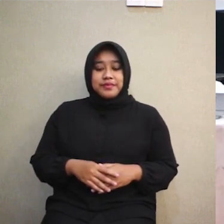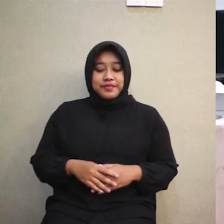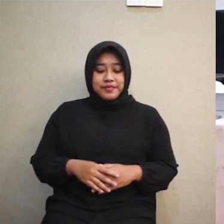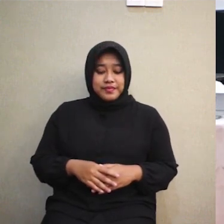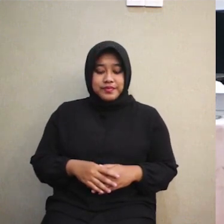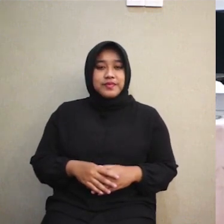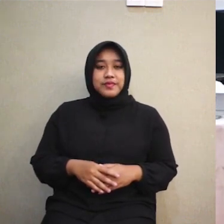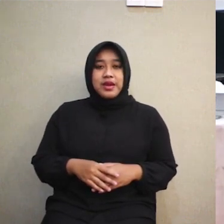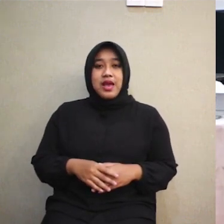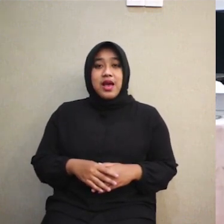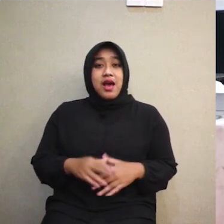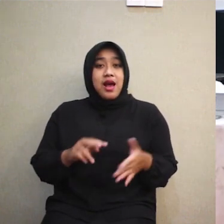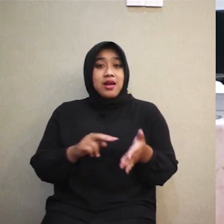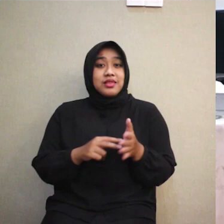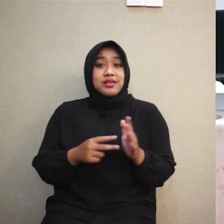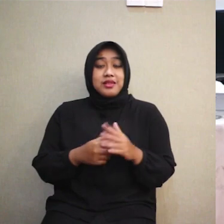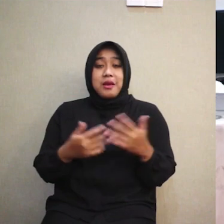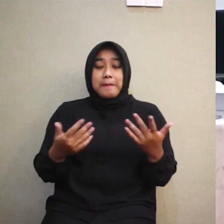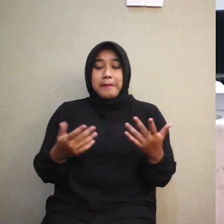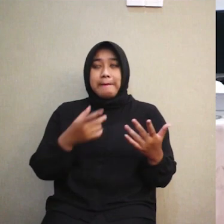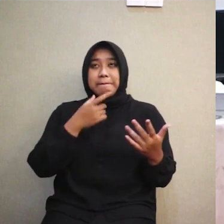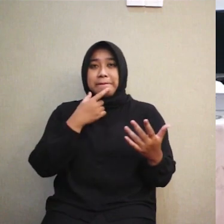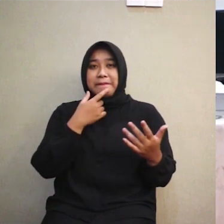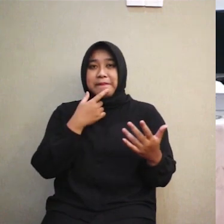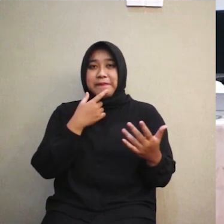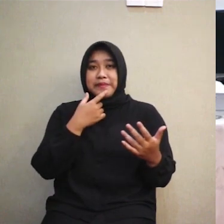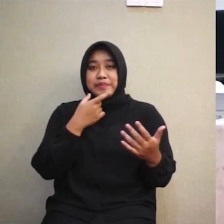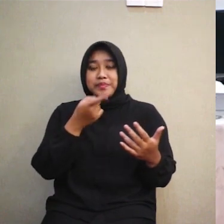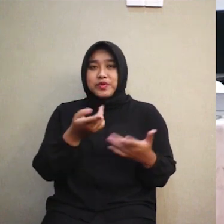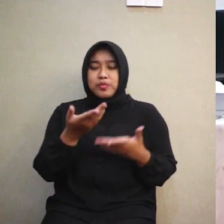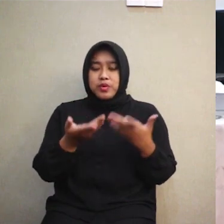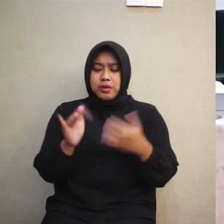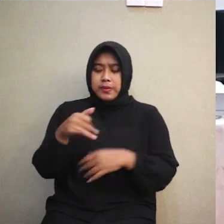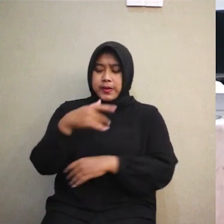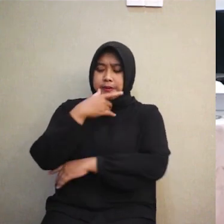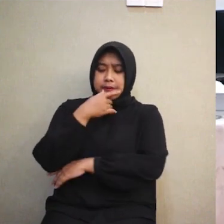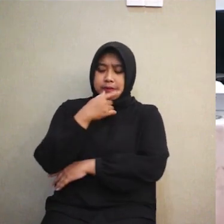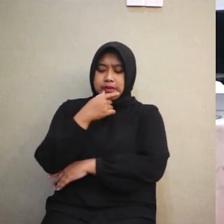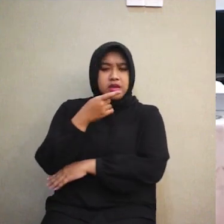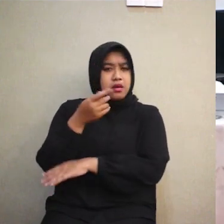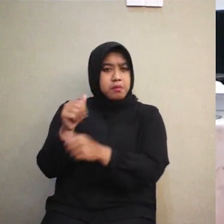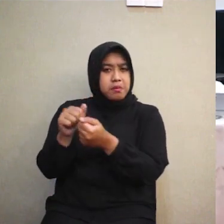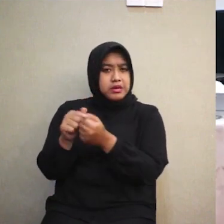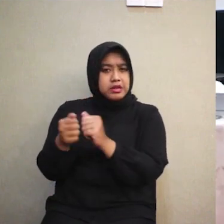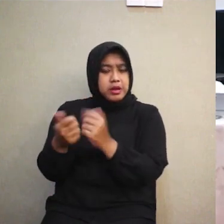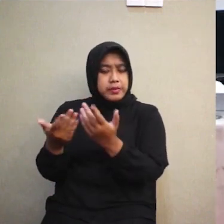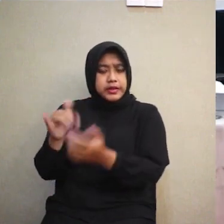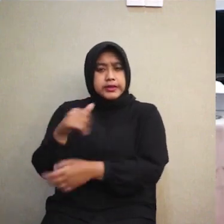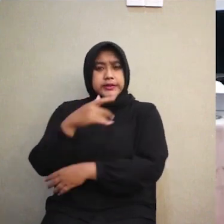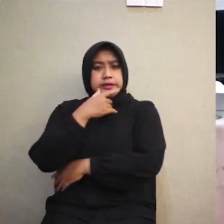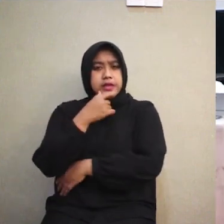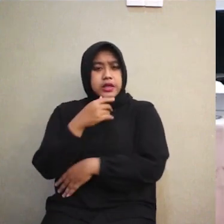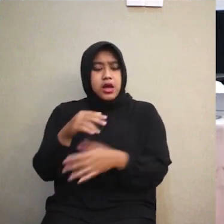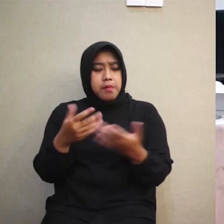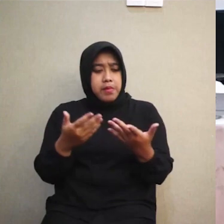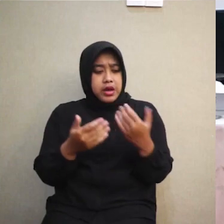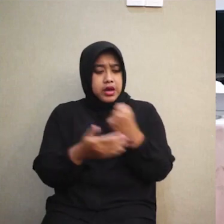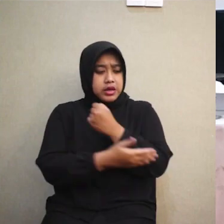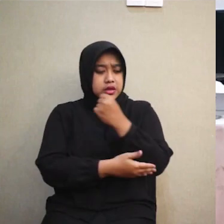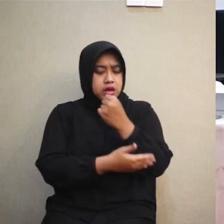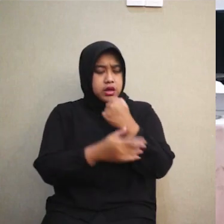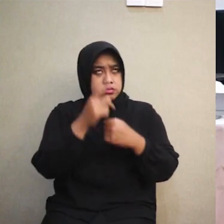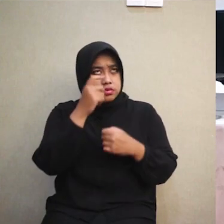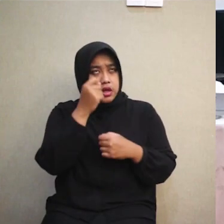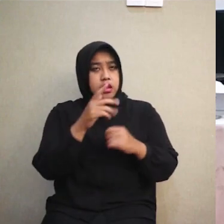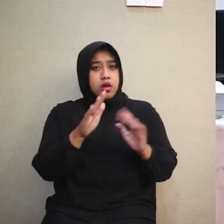artinya itu ya yaitu mungkin Apa itu yang bermasalah berarti ya berarti Apakah negara tidak sadar